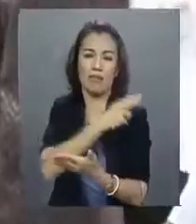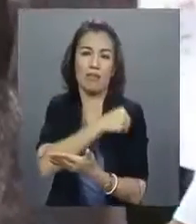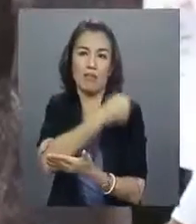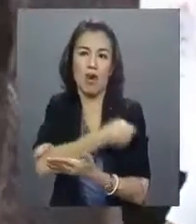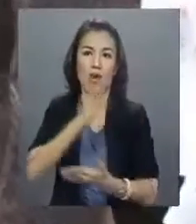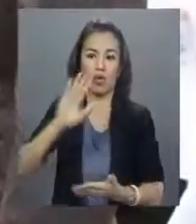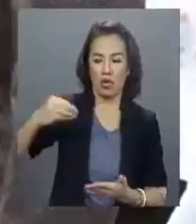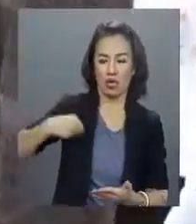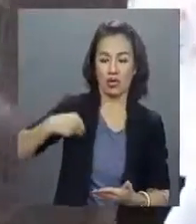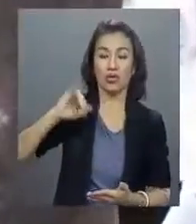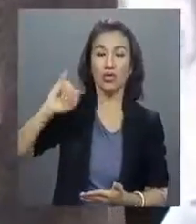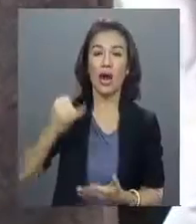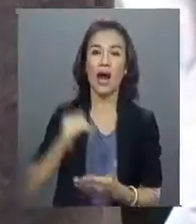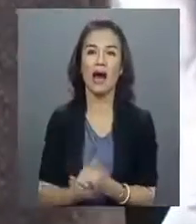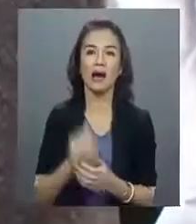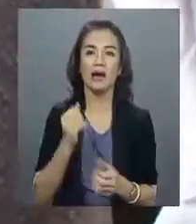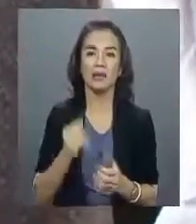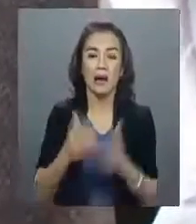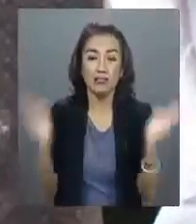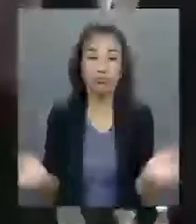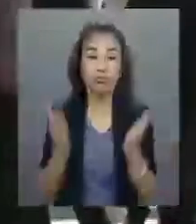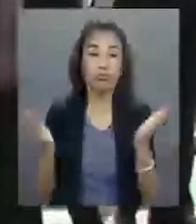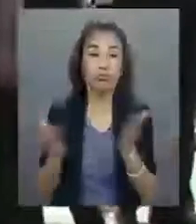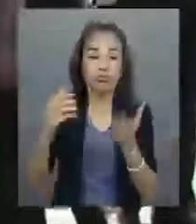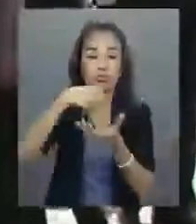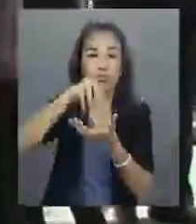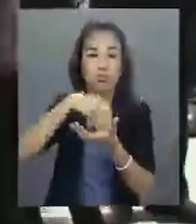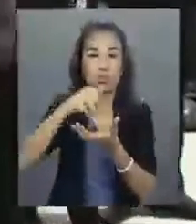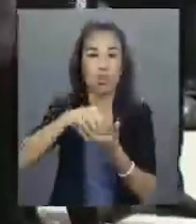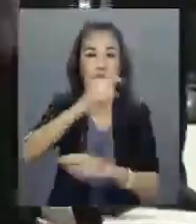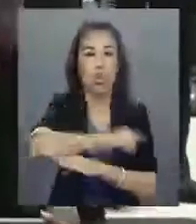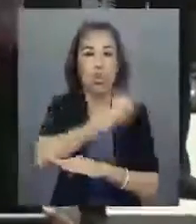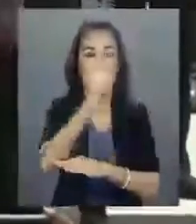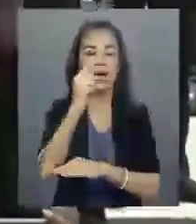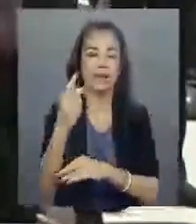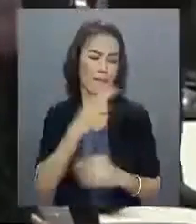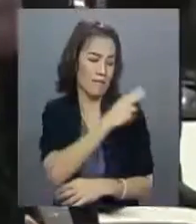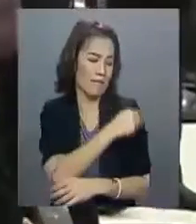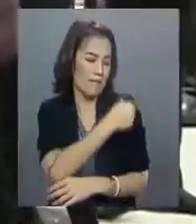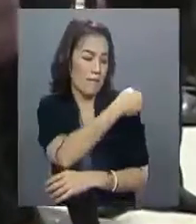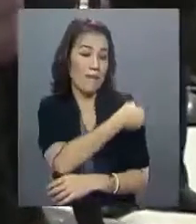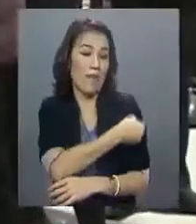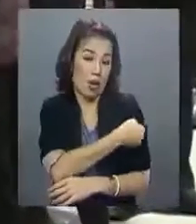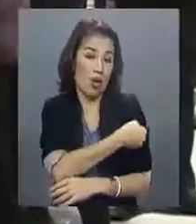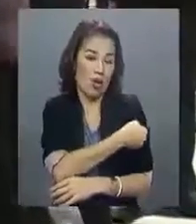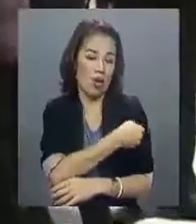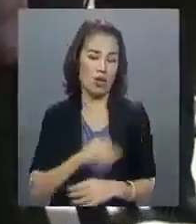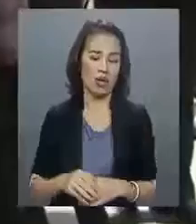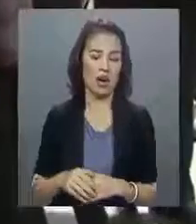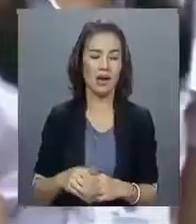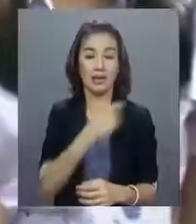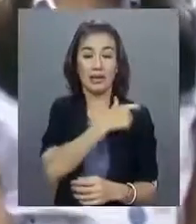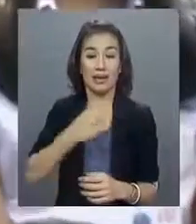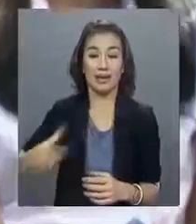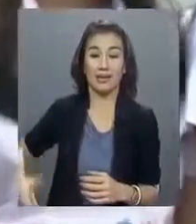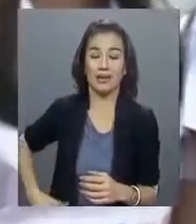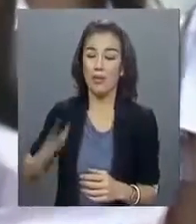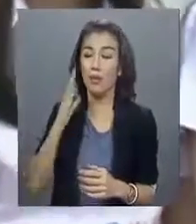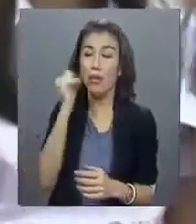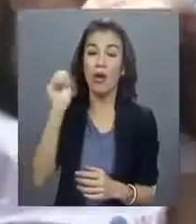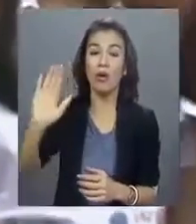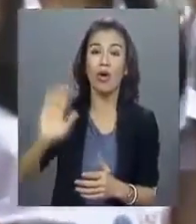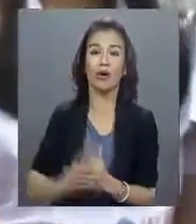วิทยาลัยที่มาร่วมรณรงค์ประชาสัมพันธ์วันอนันทมหิดลค่ะพร้อมกันนั้นนะคะนายกรัฐมนตรีระบุว่ามีหัวใจเพียงดวงเดียว